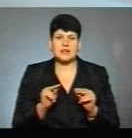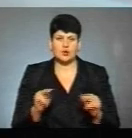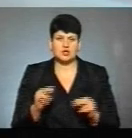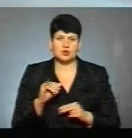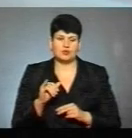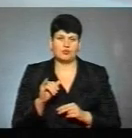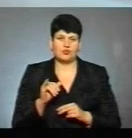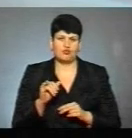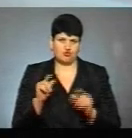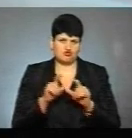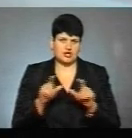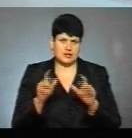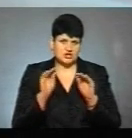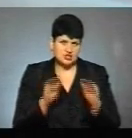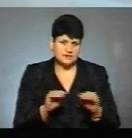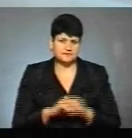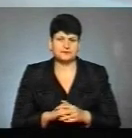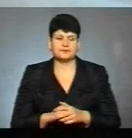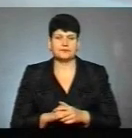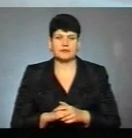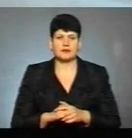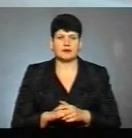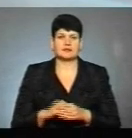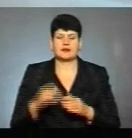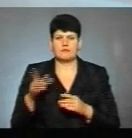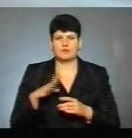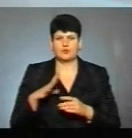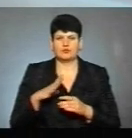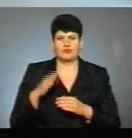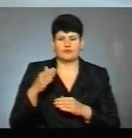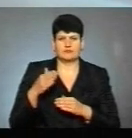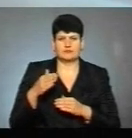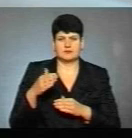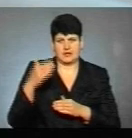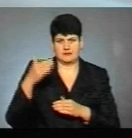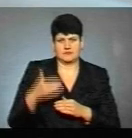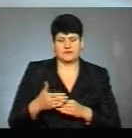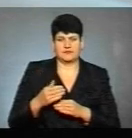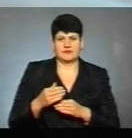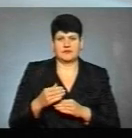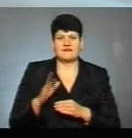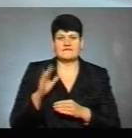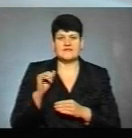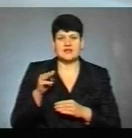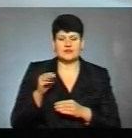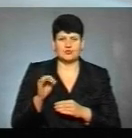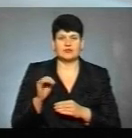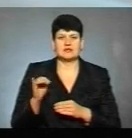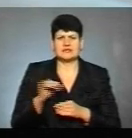училищі. Там над фасадом був якраз такий флашток, підсадив цього Вітіва,